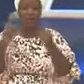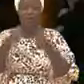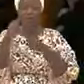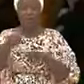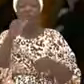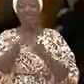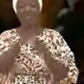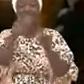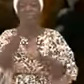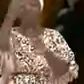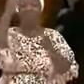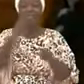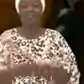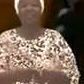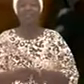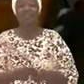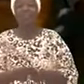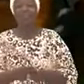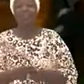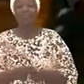nom de ge